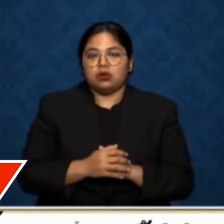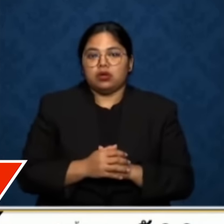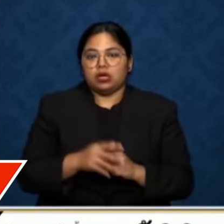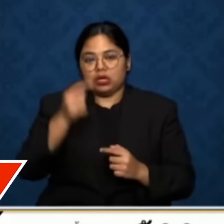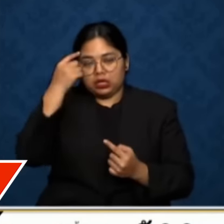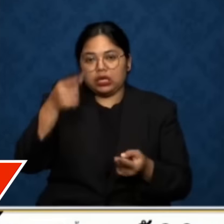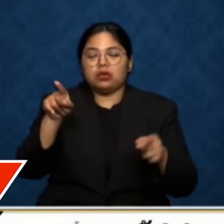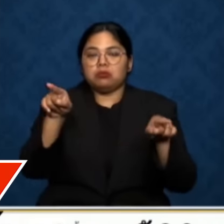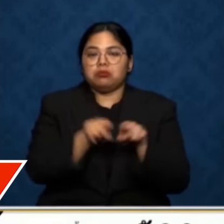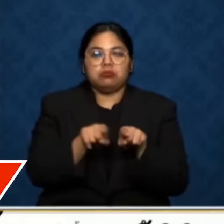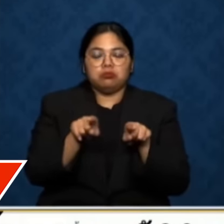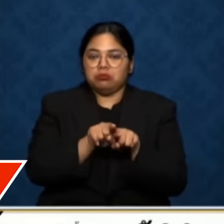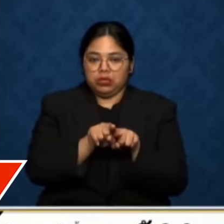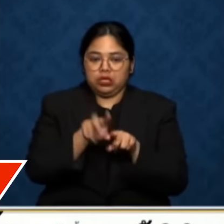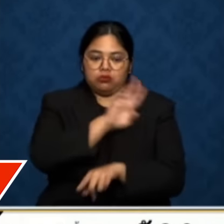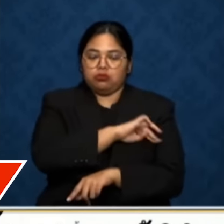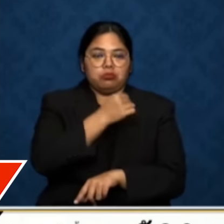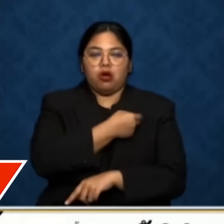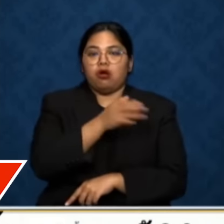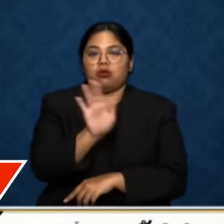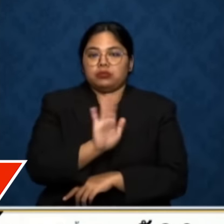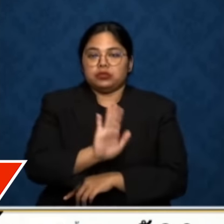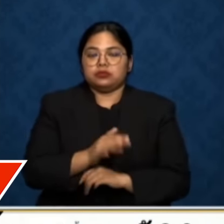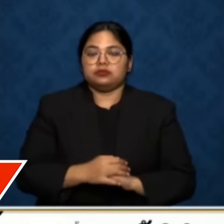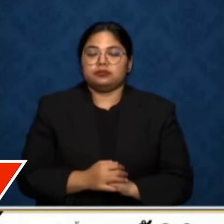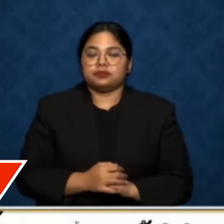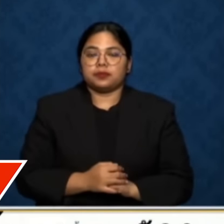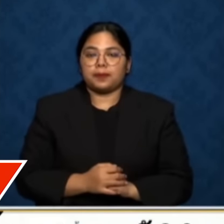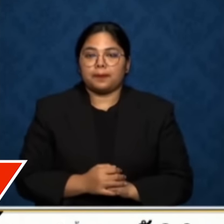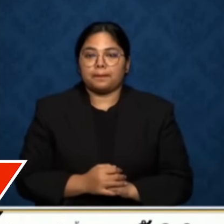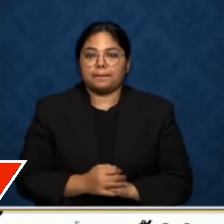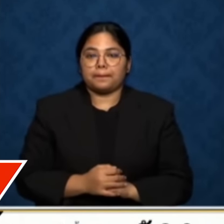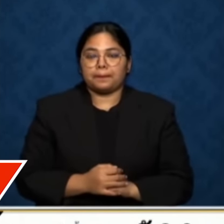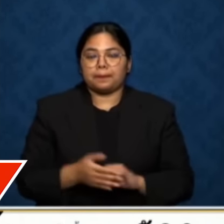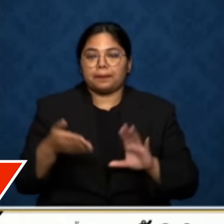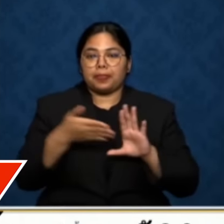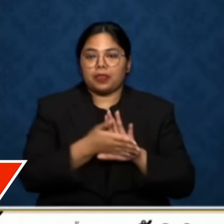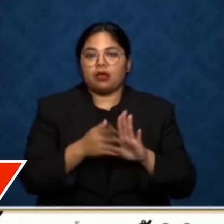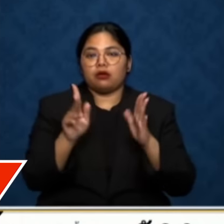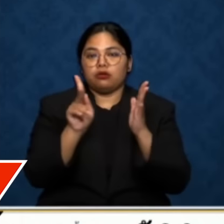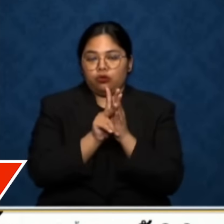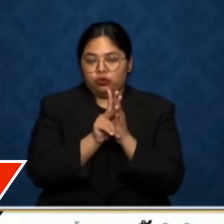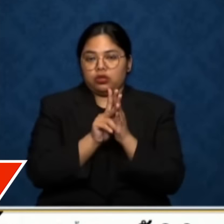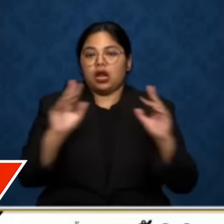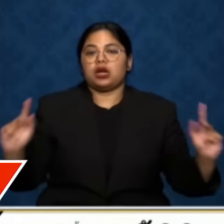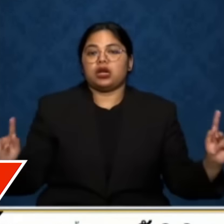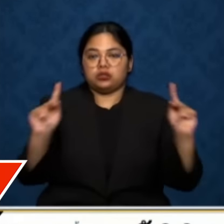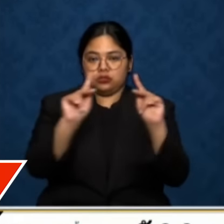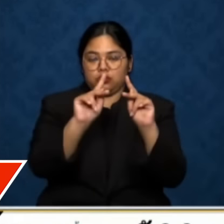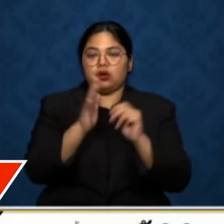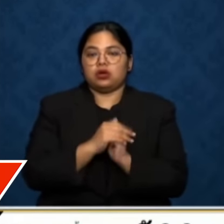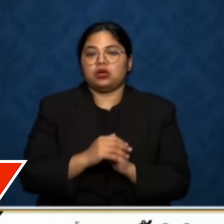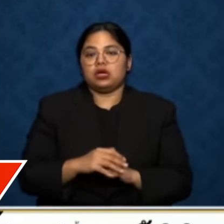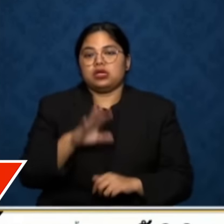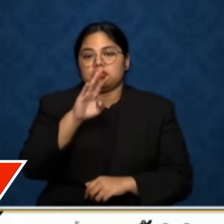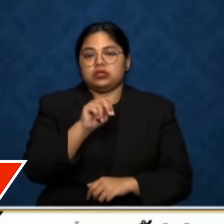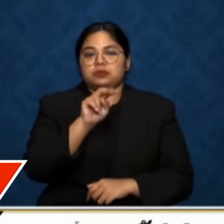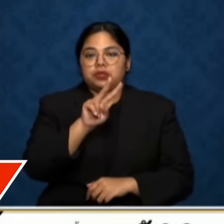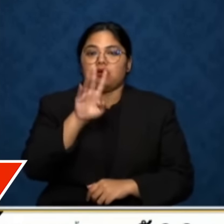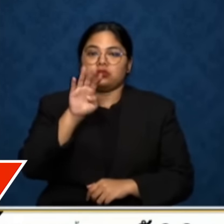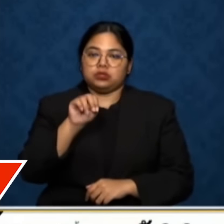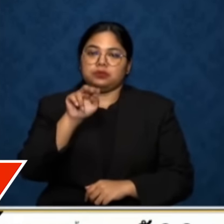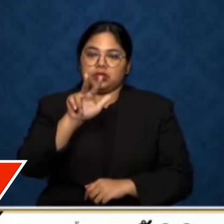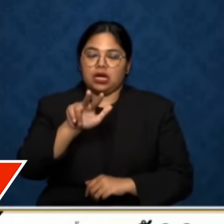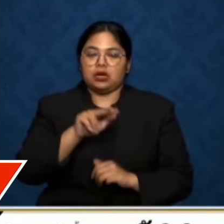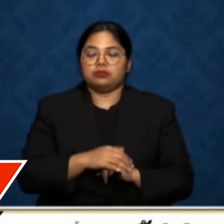งกันกับคุณหมอนะสไลด์ถัดไปครับกฎกระทรวงครับข้อ42กับ43 42